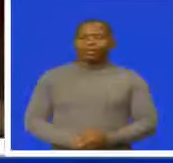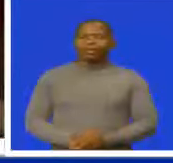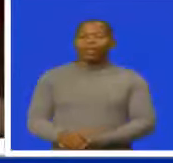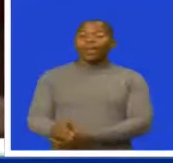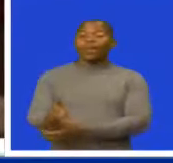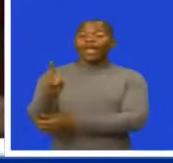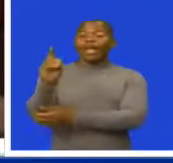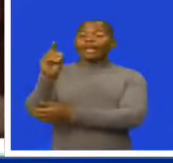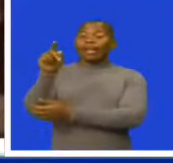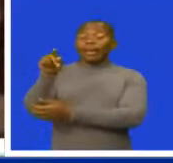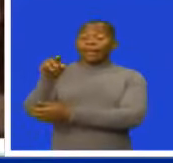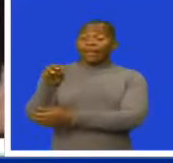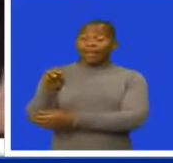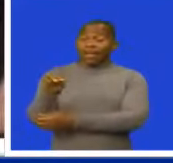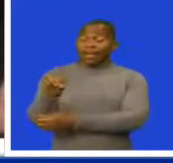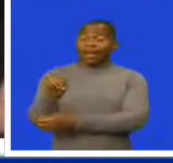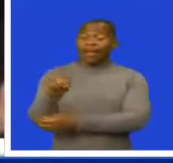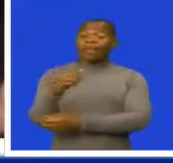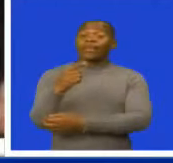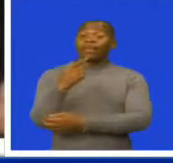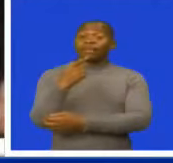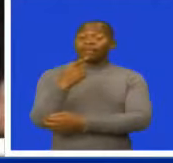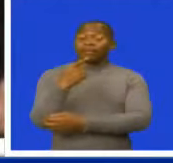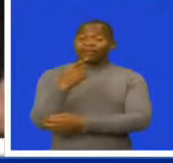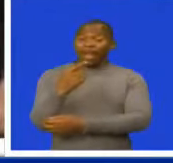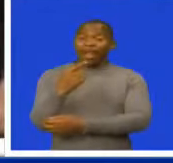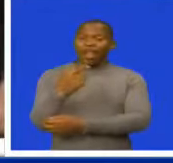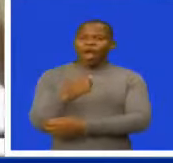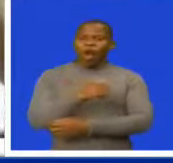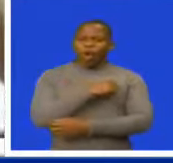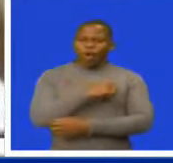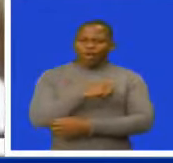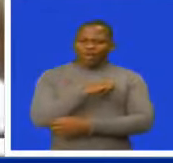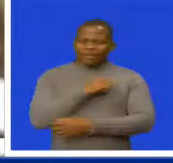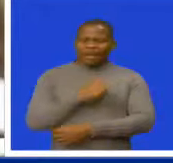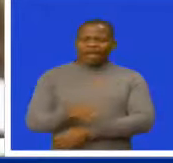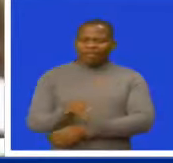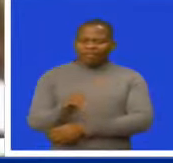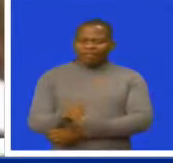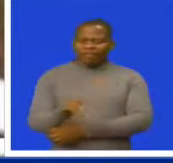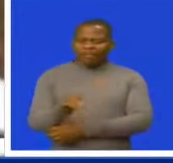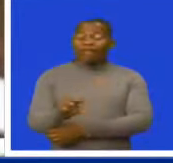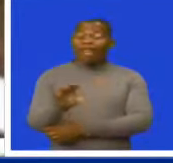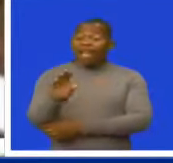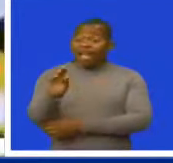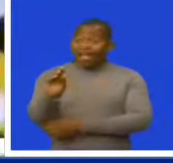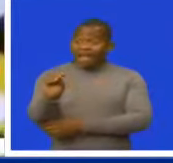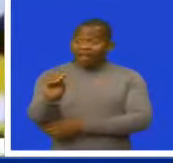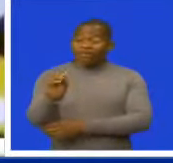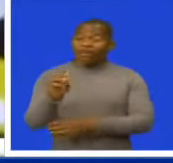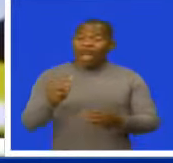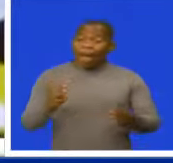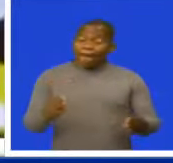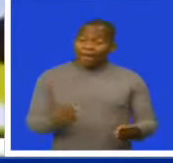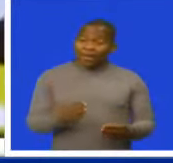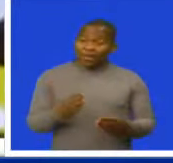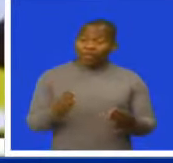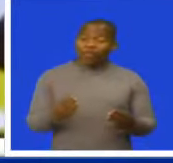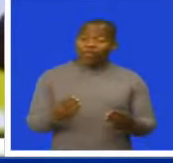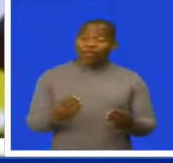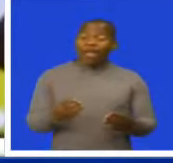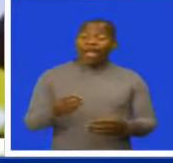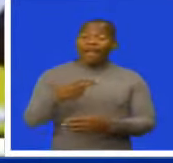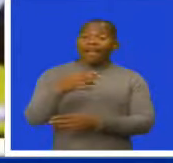Lipini landvuna ngululitsi kuba khona ngalokuphelele nasedudane kwelusito lwetempilo lebantfu labaphila neligciwane